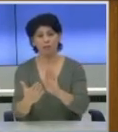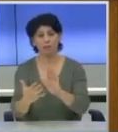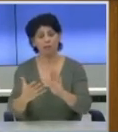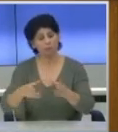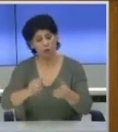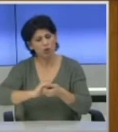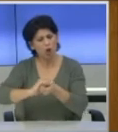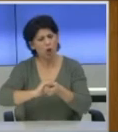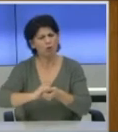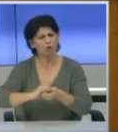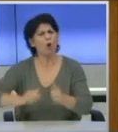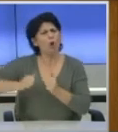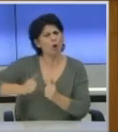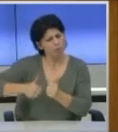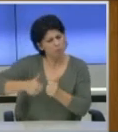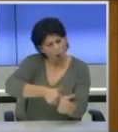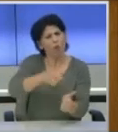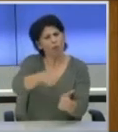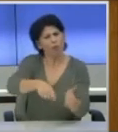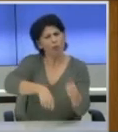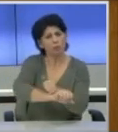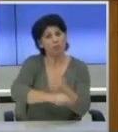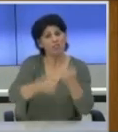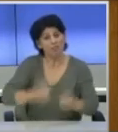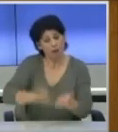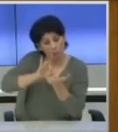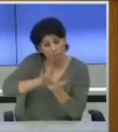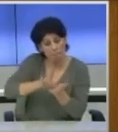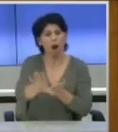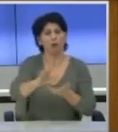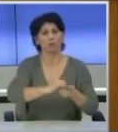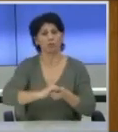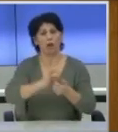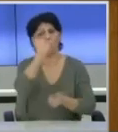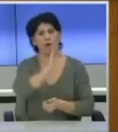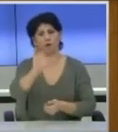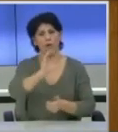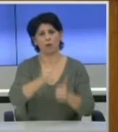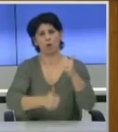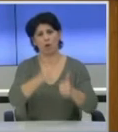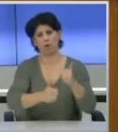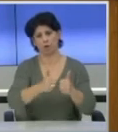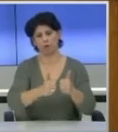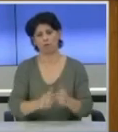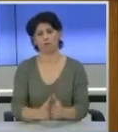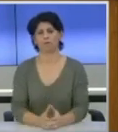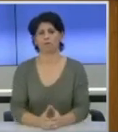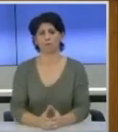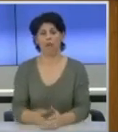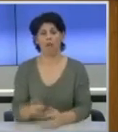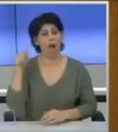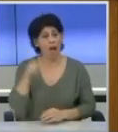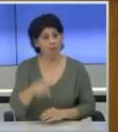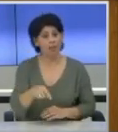οπαδών τους το βάρος της αποβολής των συλλόγων τους από ευρωπαϊκούς αγώνες.